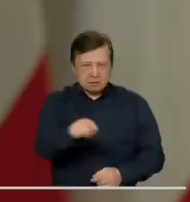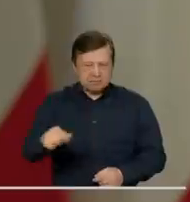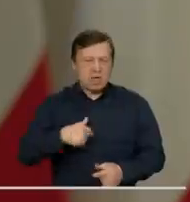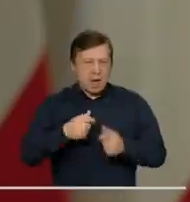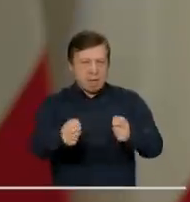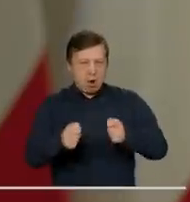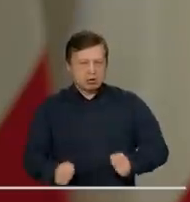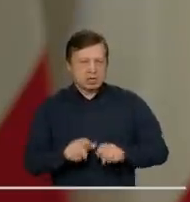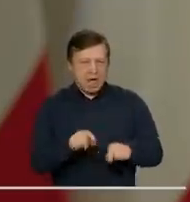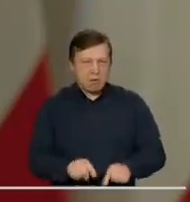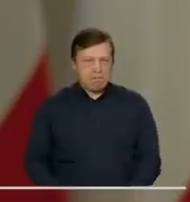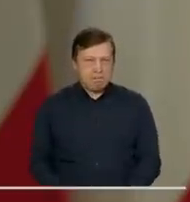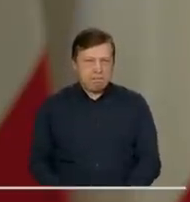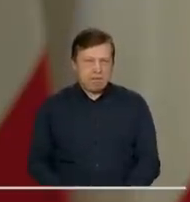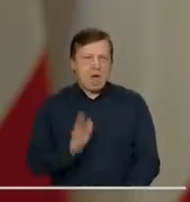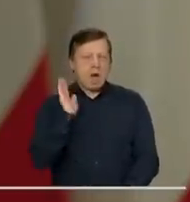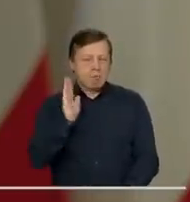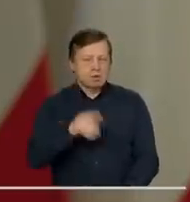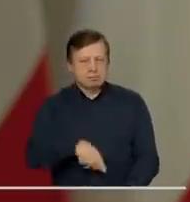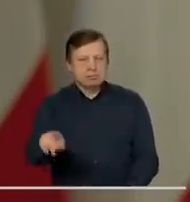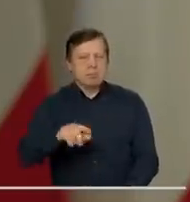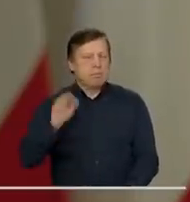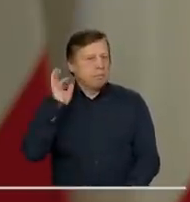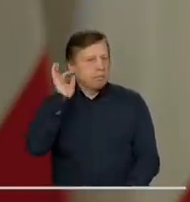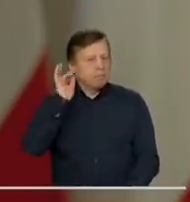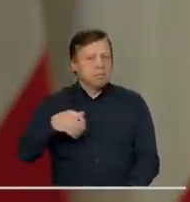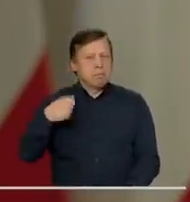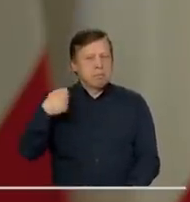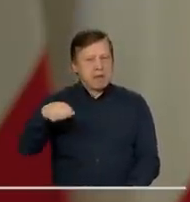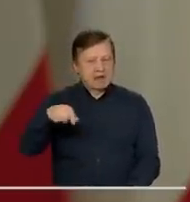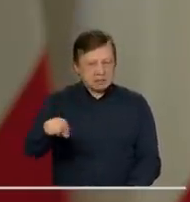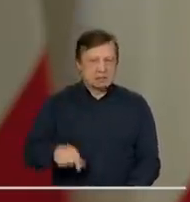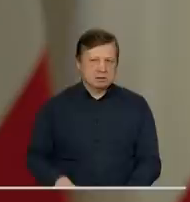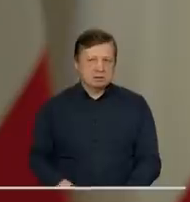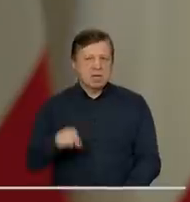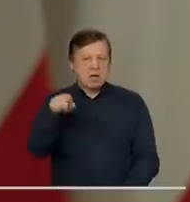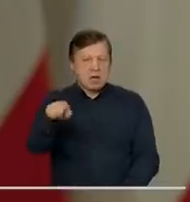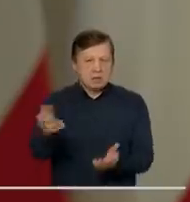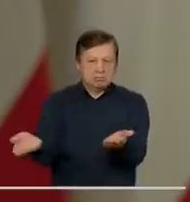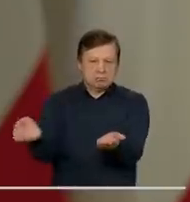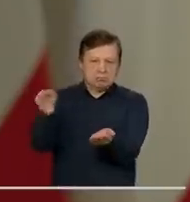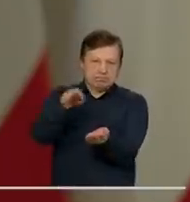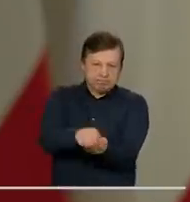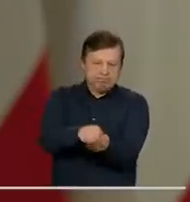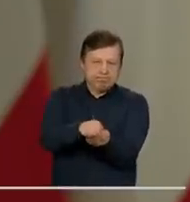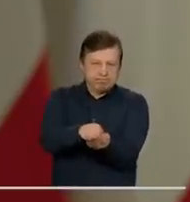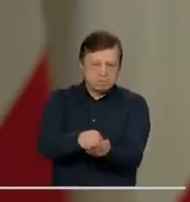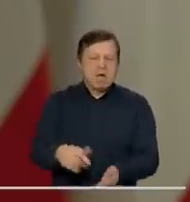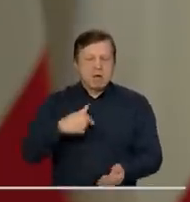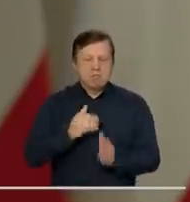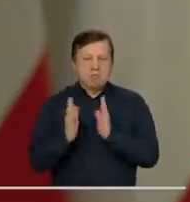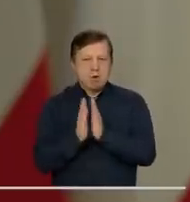pożegnałem. Potem byliśmy przy pani prezydentowej i przy zamykaniu jej trumny. Modliliśmy